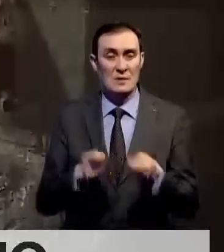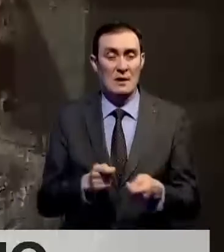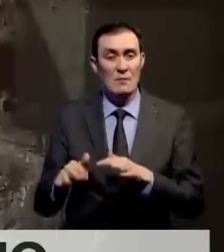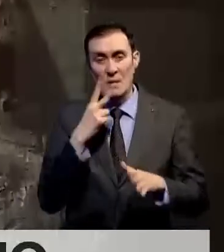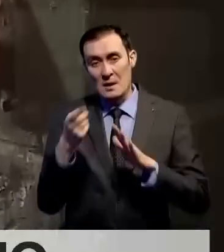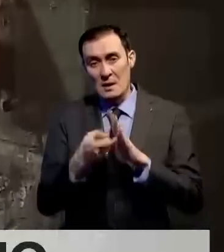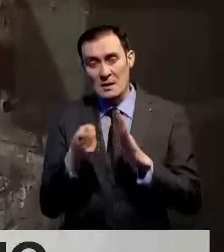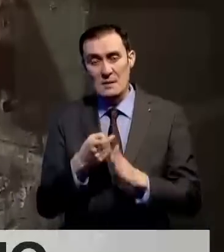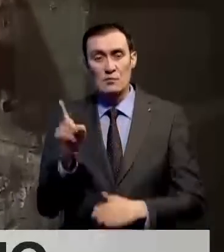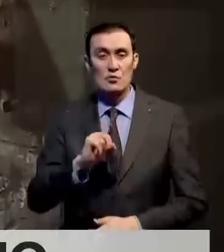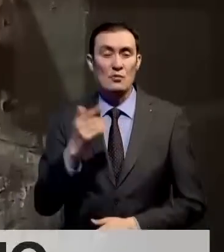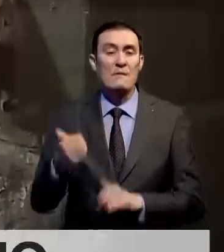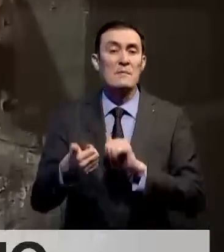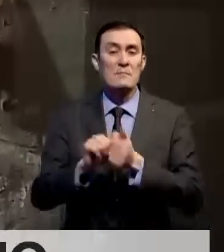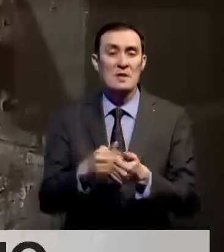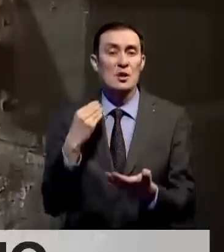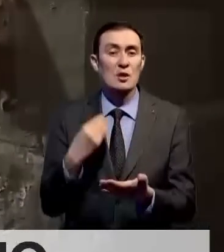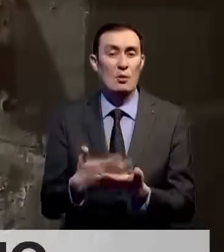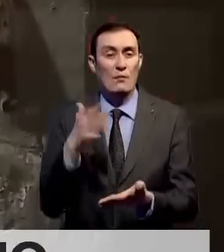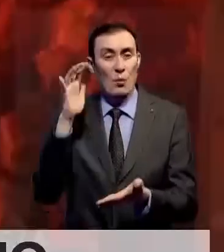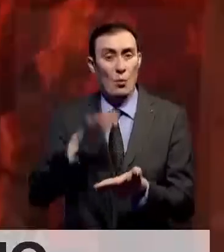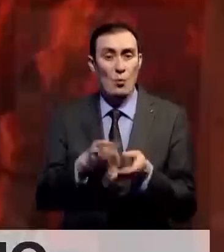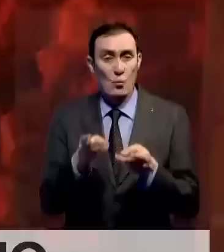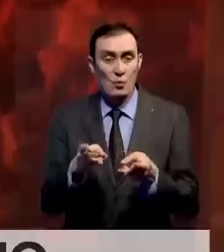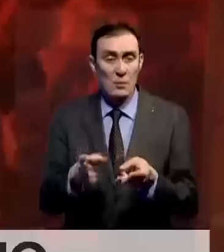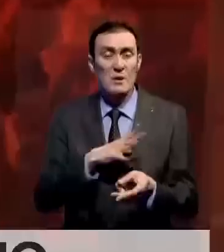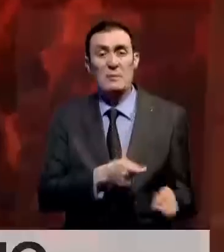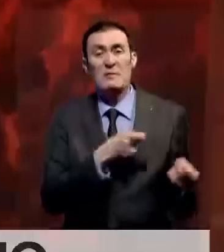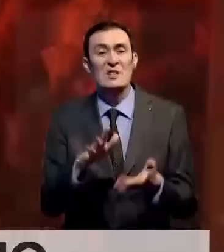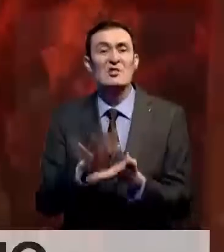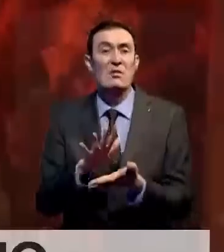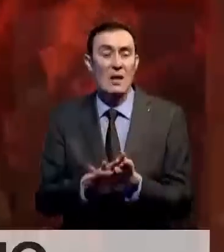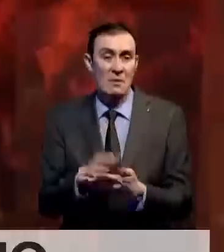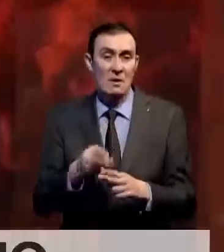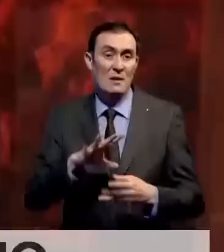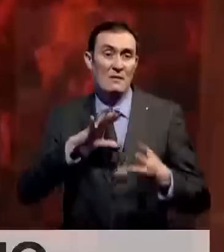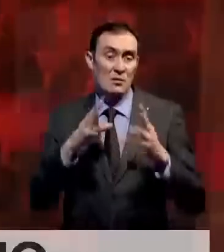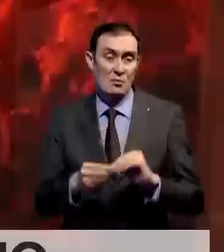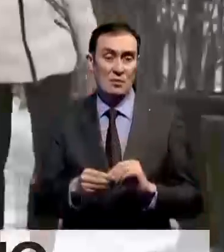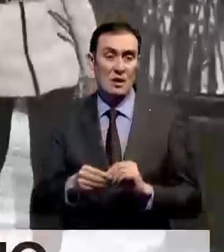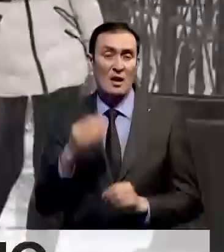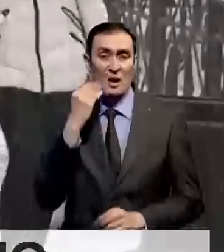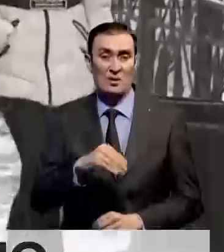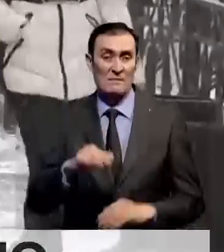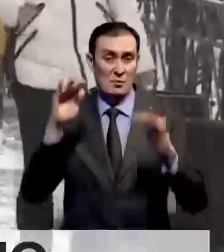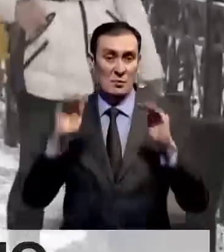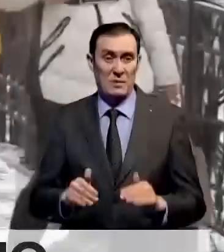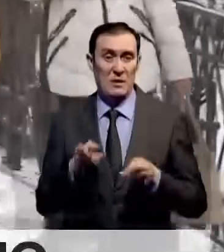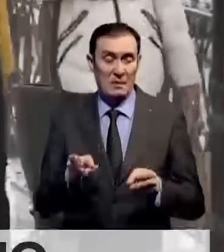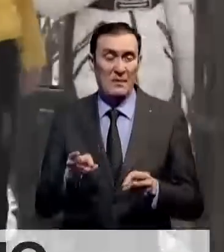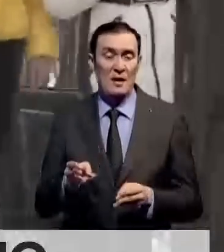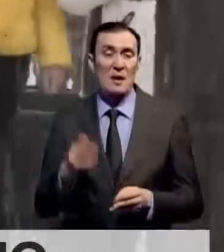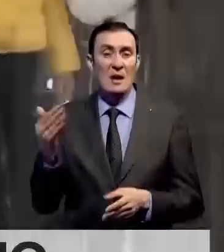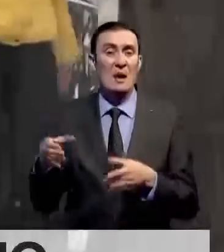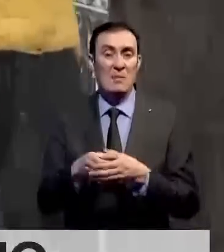ходе расследования выяснилось, что вместо дорогостоящего угля в котельные привозили шлам, что сказалось на качестве отопления.